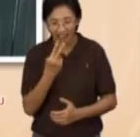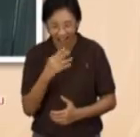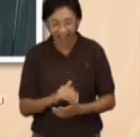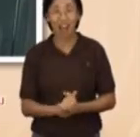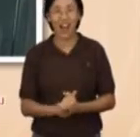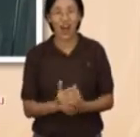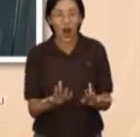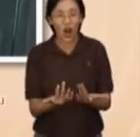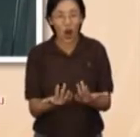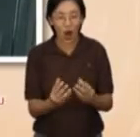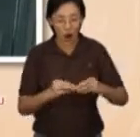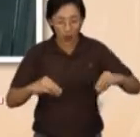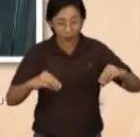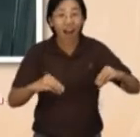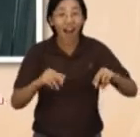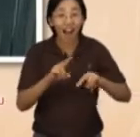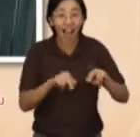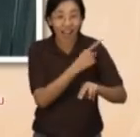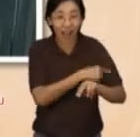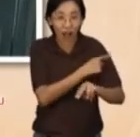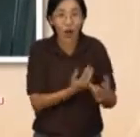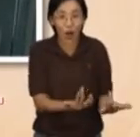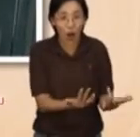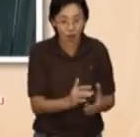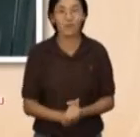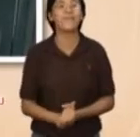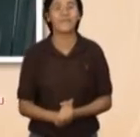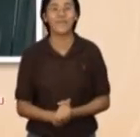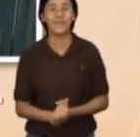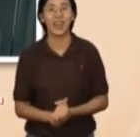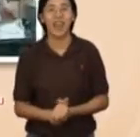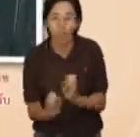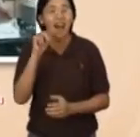างรอไส้กรอกสุกนี่ผมก็จะปรุงน้ำซุปเลยนะฮะ